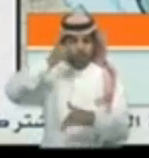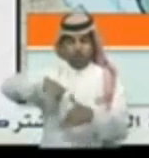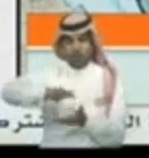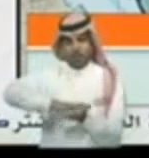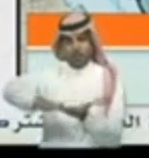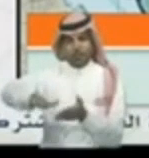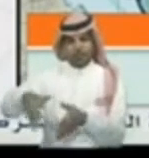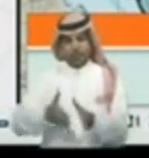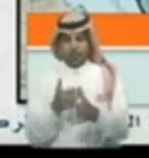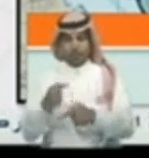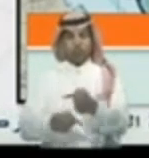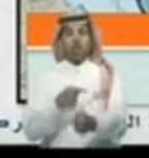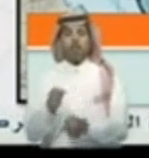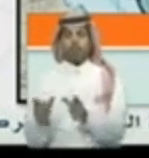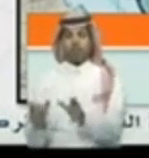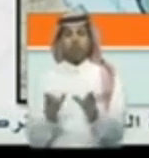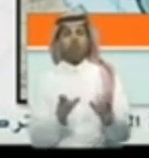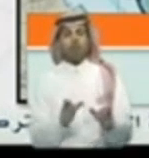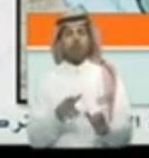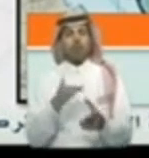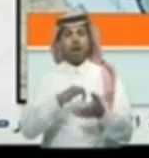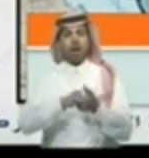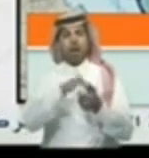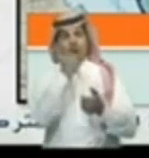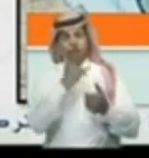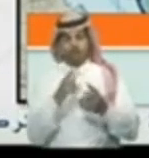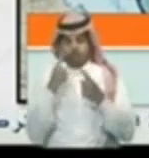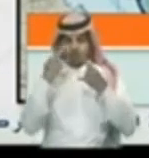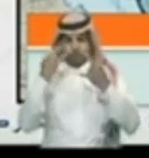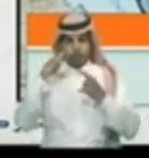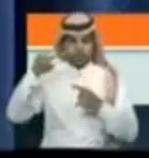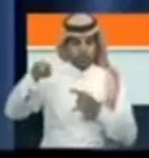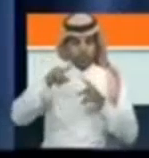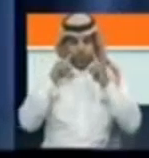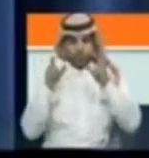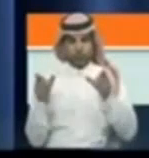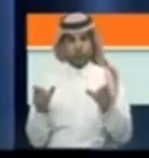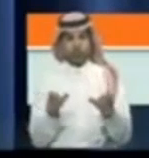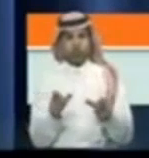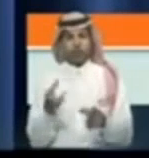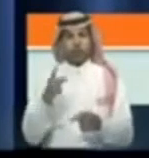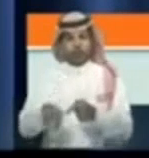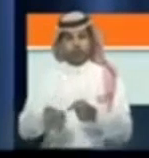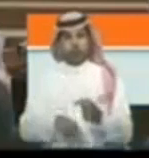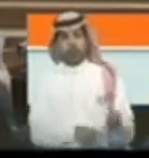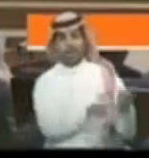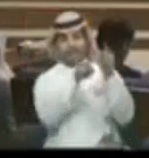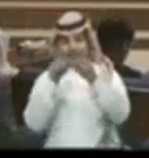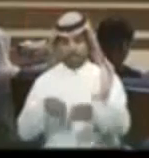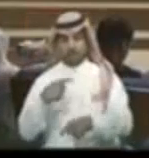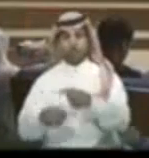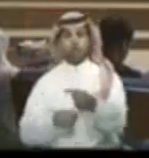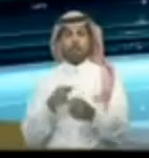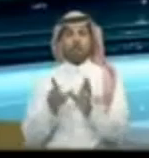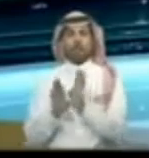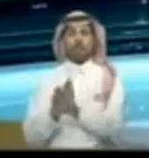للعقبة، ولا زالت العمليات مستمرة. تقوم قوات التحالف بعمليات الاستطلاع والمراقبة، ولا زالت العمليات مستمرة لإسناد الجيش الوطني